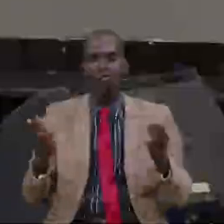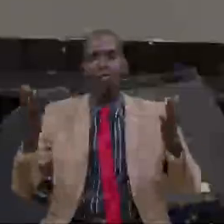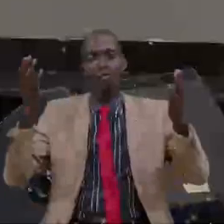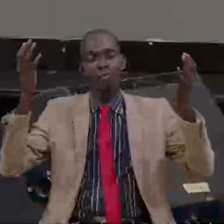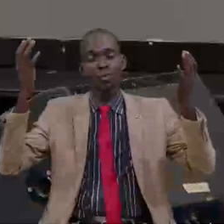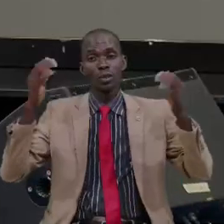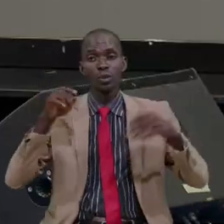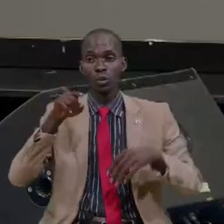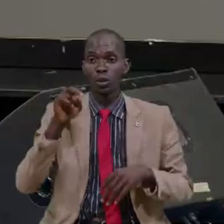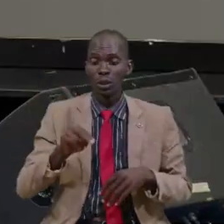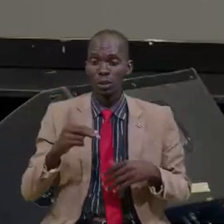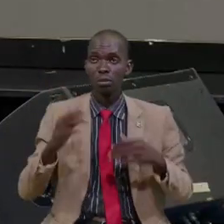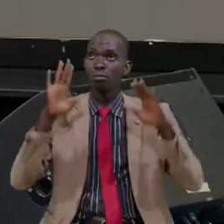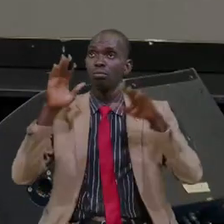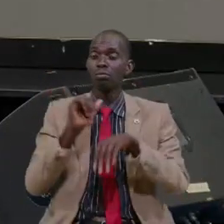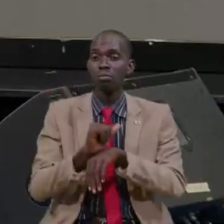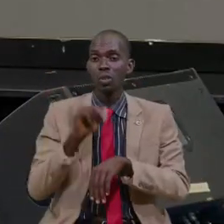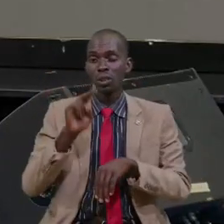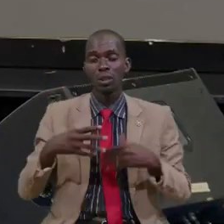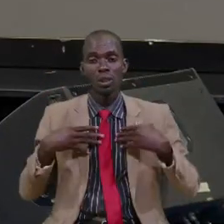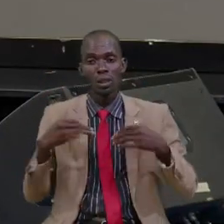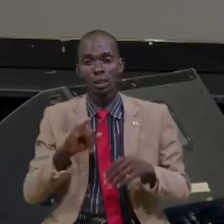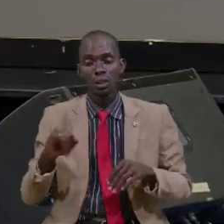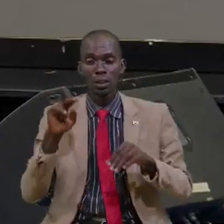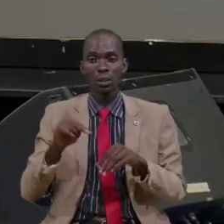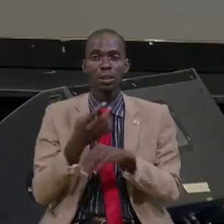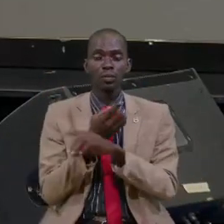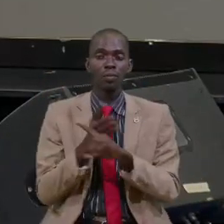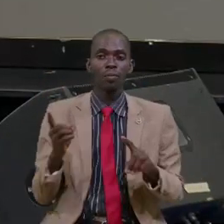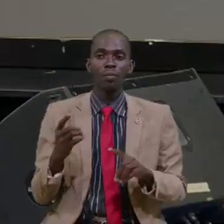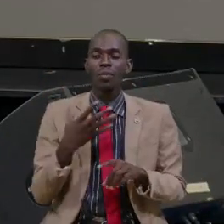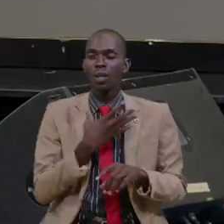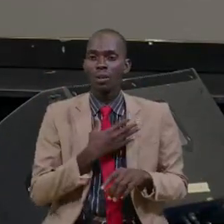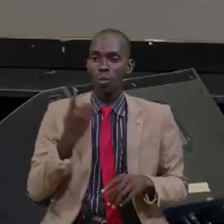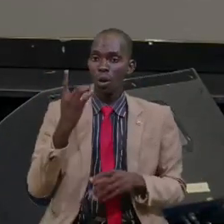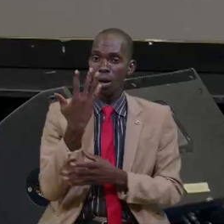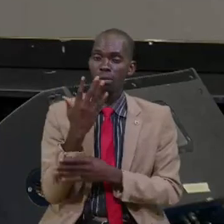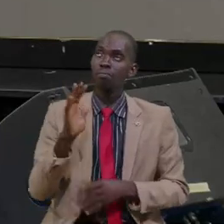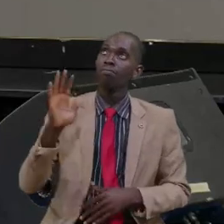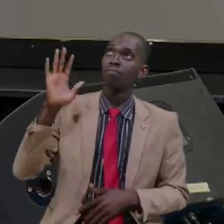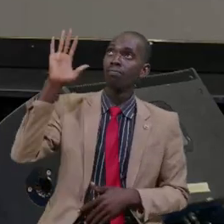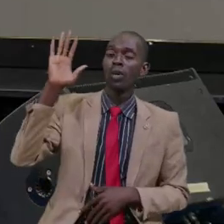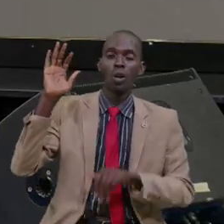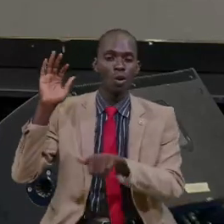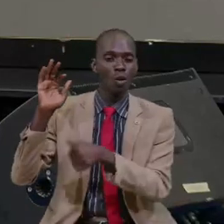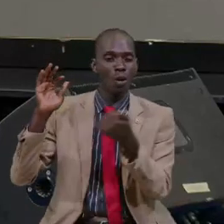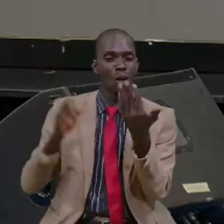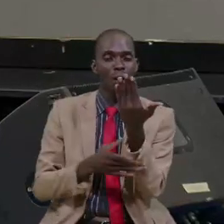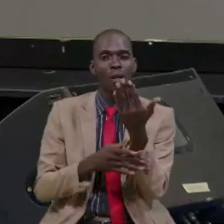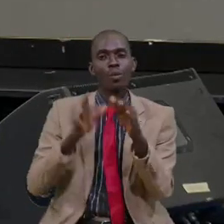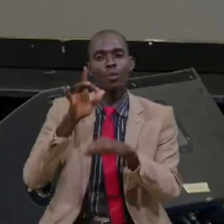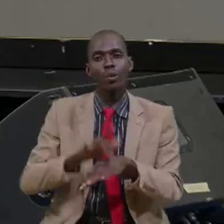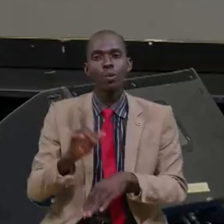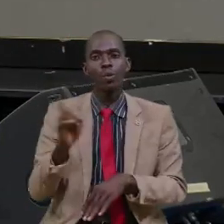main. Tu veux un miracle, tu veux une guérison, tu veux une délivrance. Et mets l'autre main là où tu as le